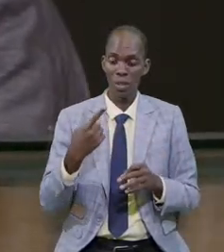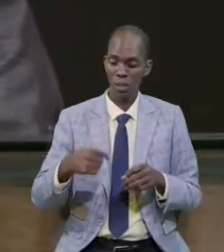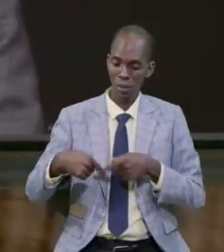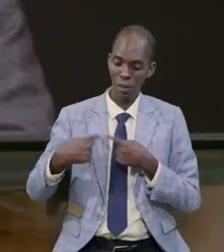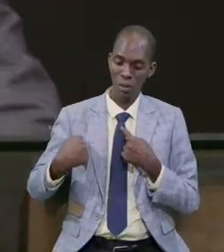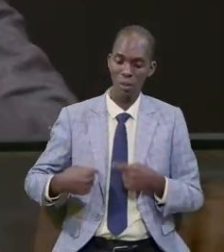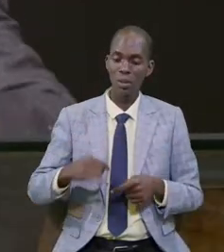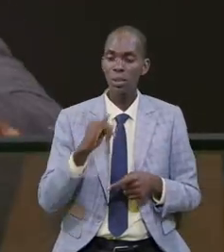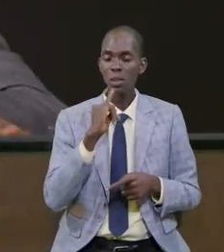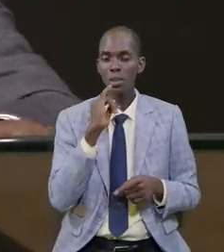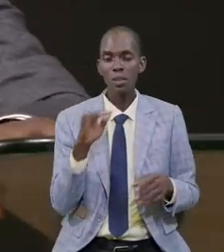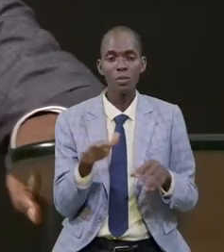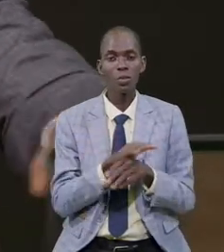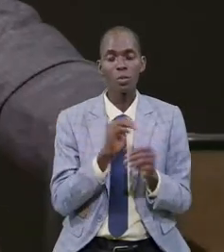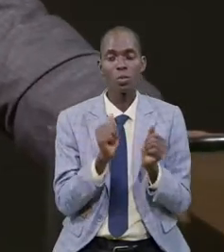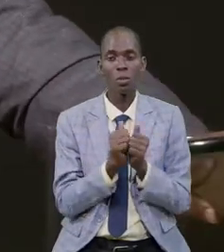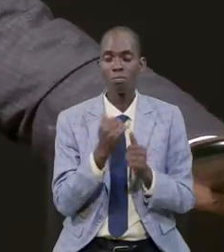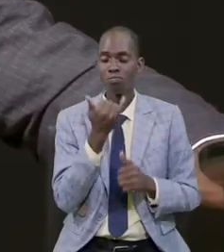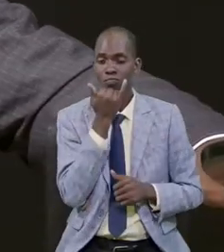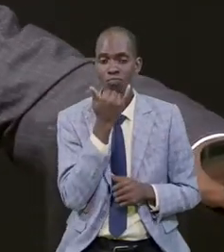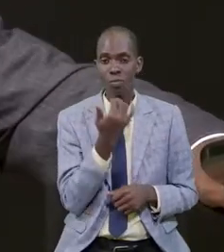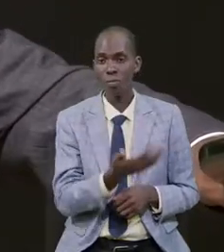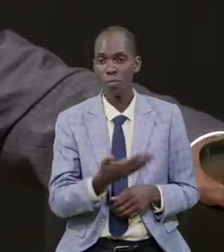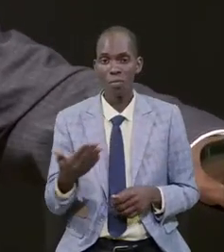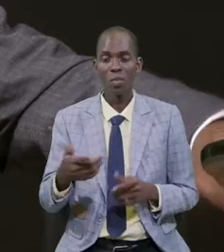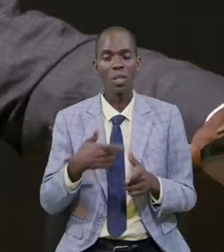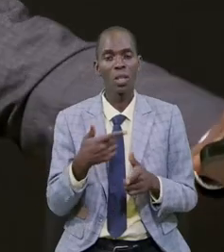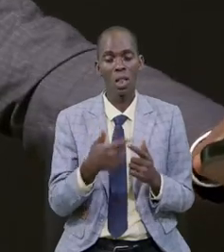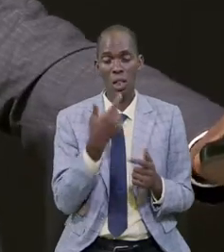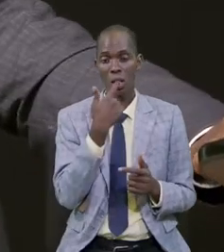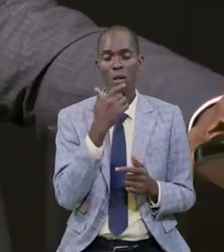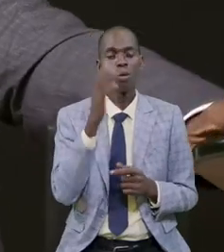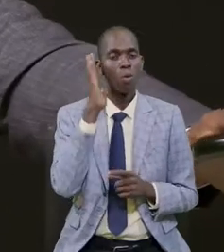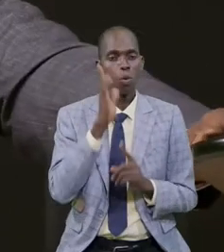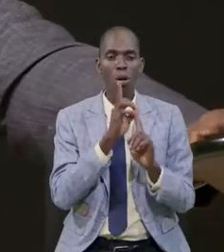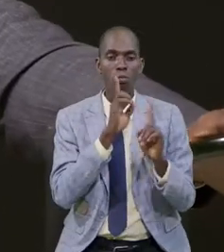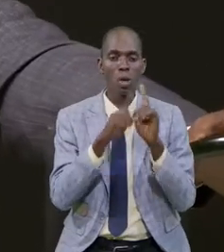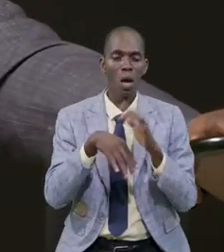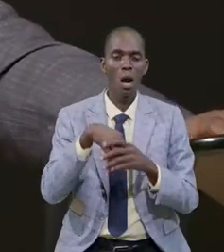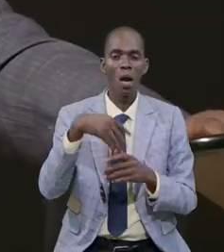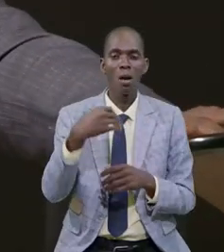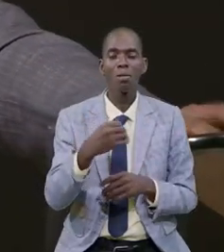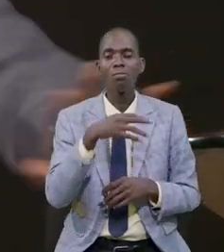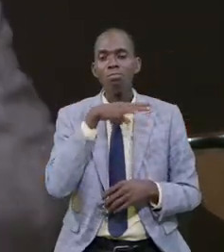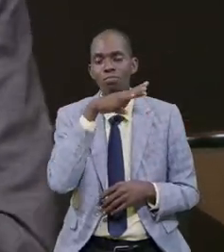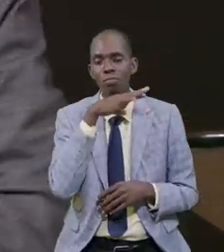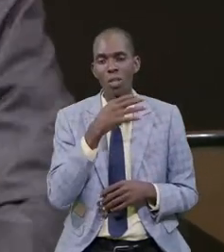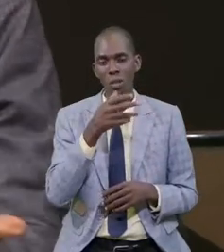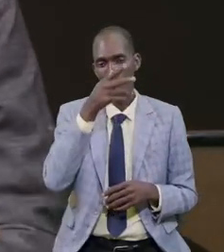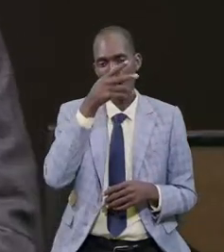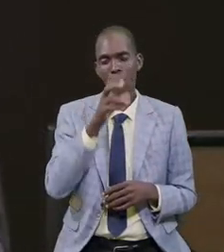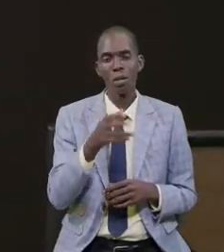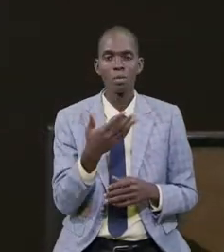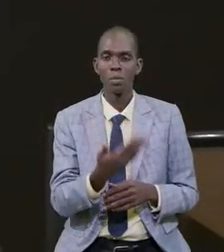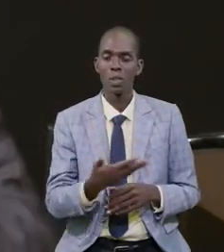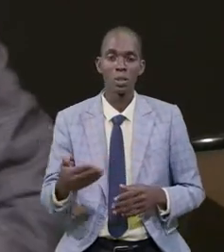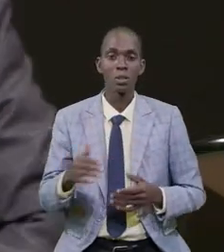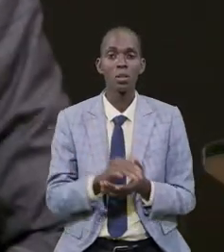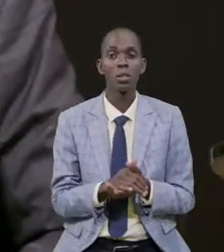est pollué, la langue aussi va dire, émettre des choses